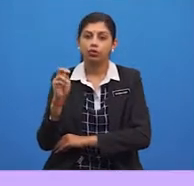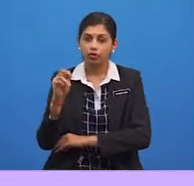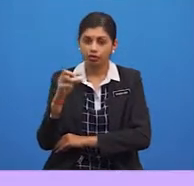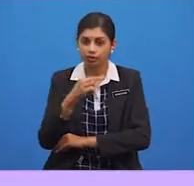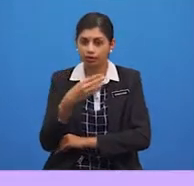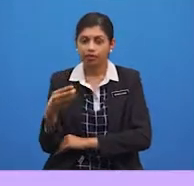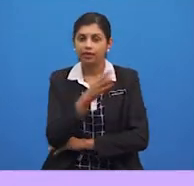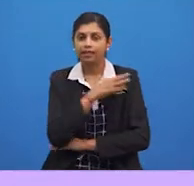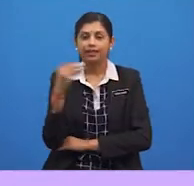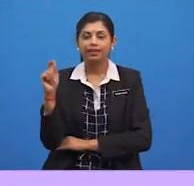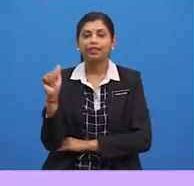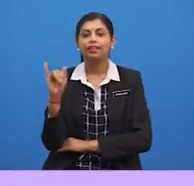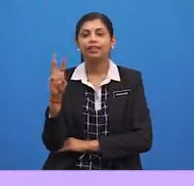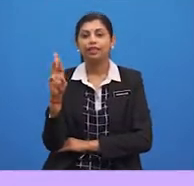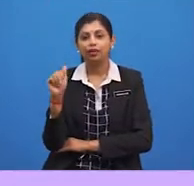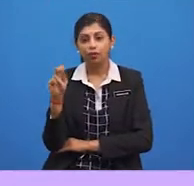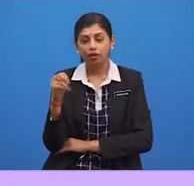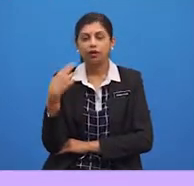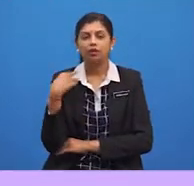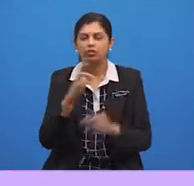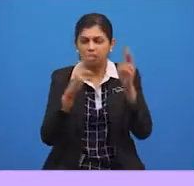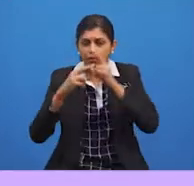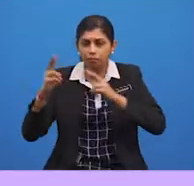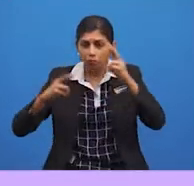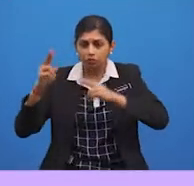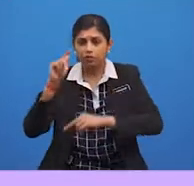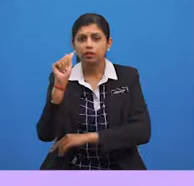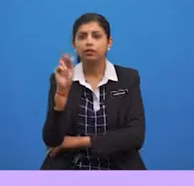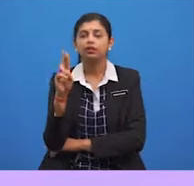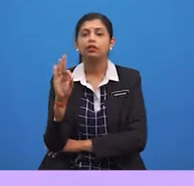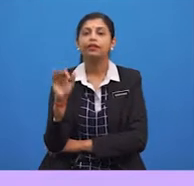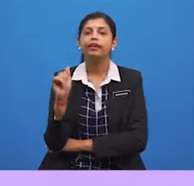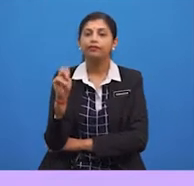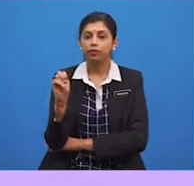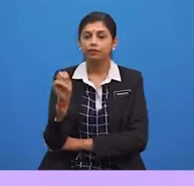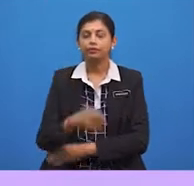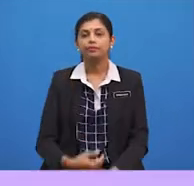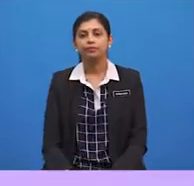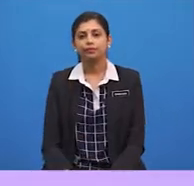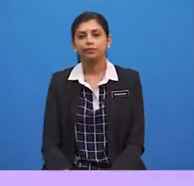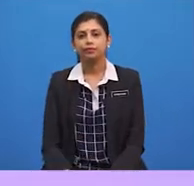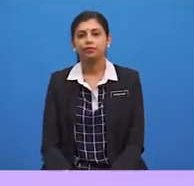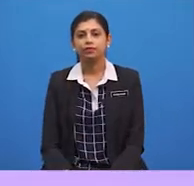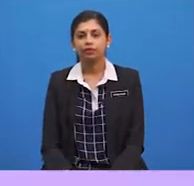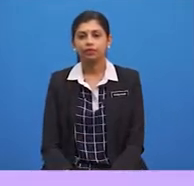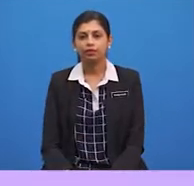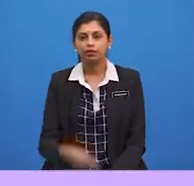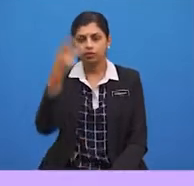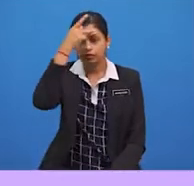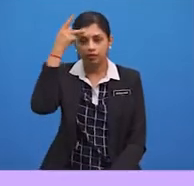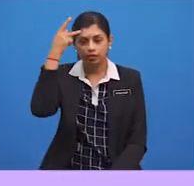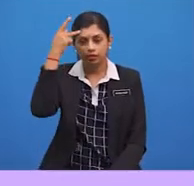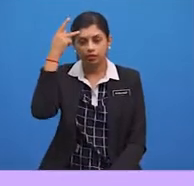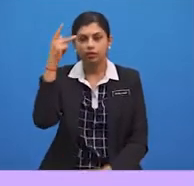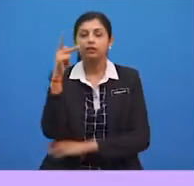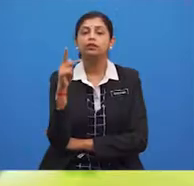mengalami ribut taufan kerana siklon tropika bertiup dari Lautan